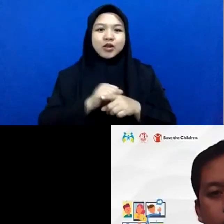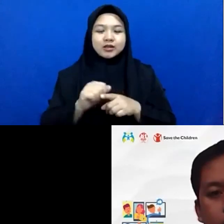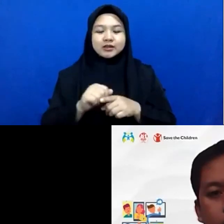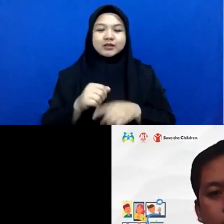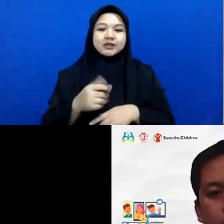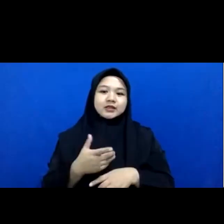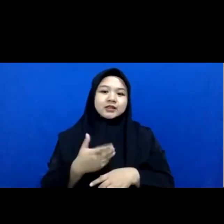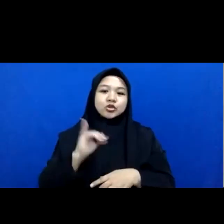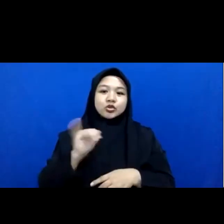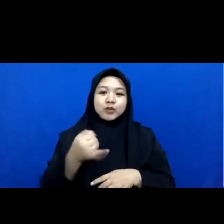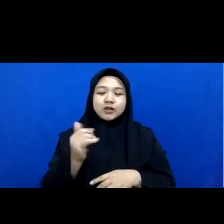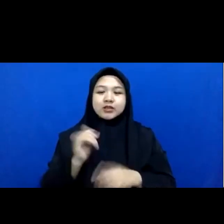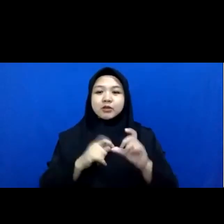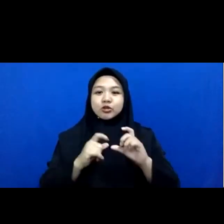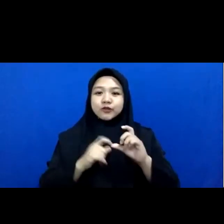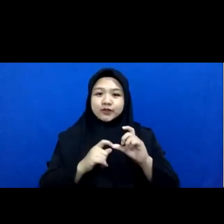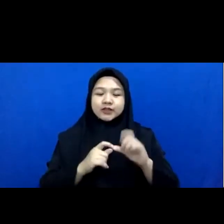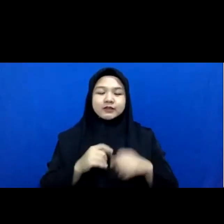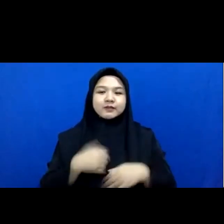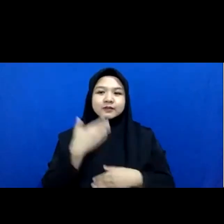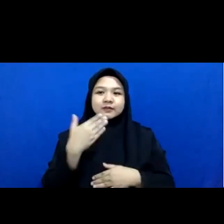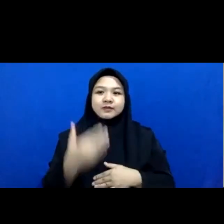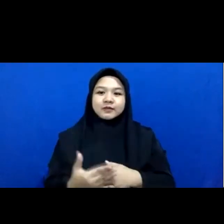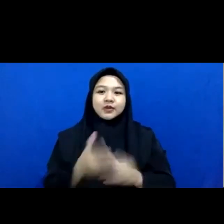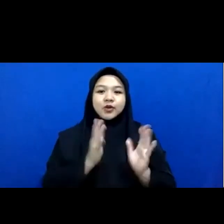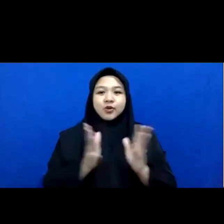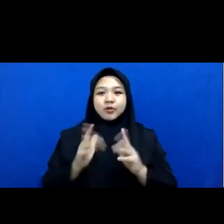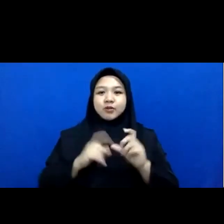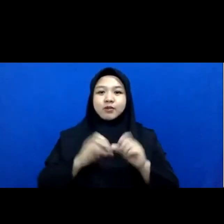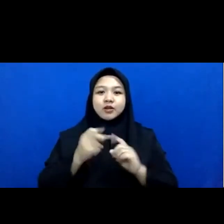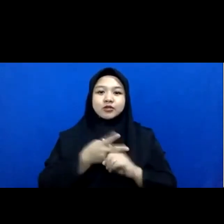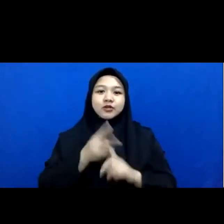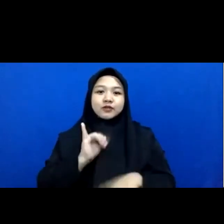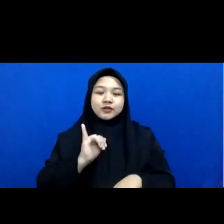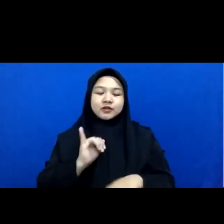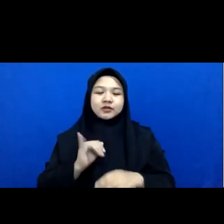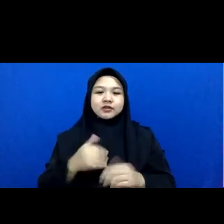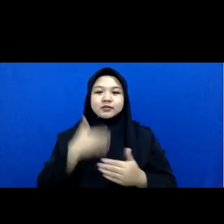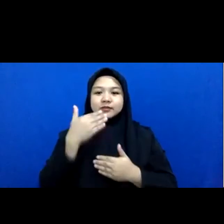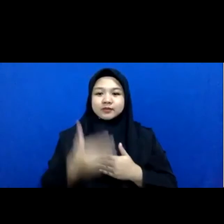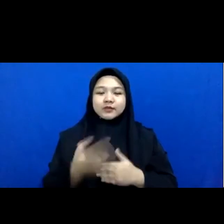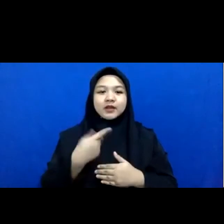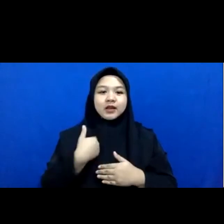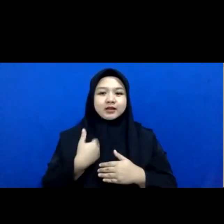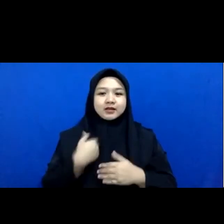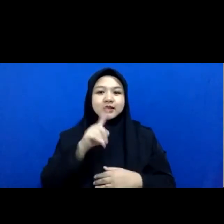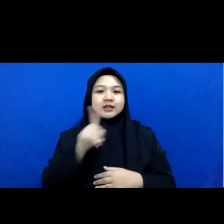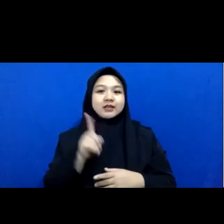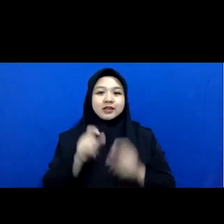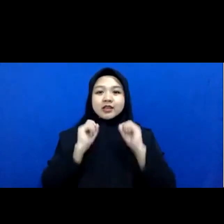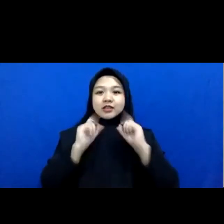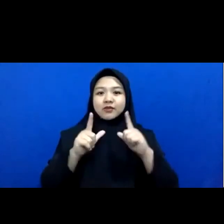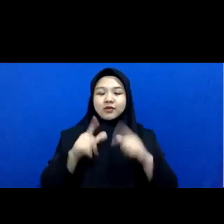oleh Mas Jumali dan Mbak Sofi, kemudian saya lanjut ngobrol dengan Mbak Sofi. Setelah itu nanti kita ada sesi tanya-jawab,